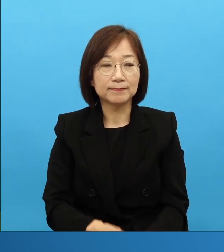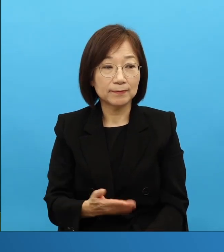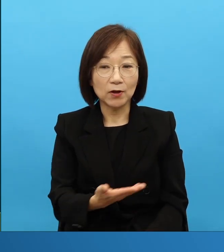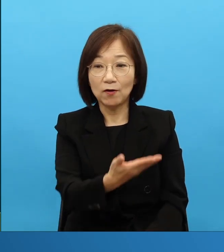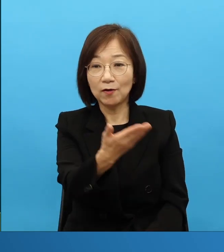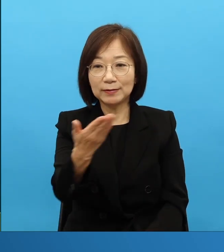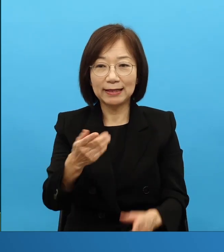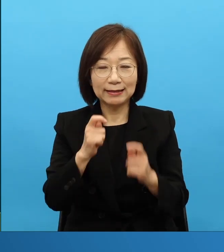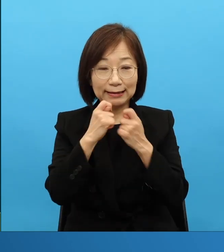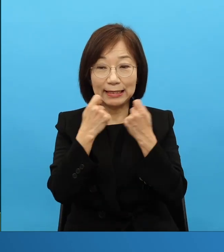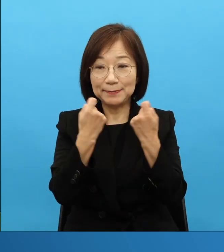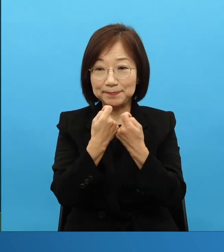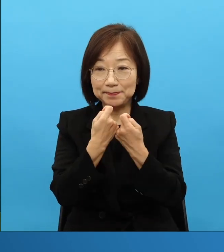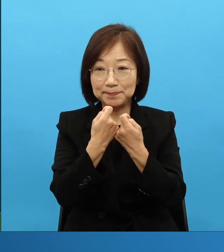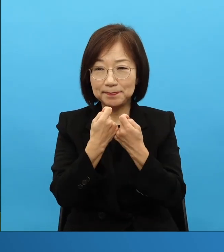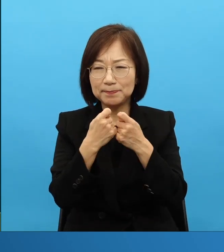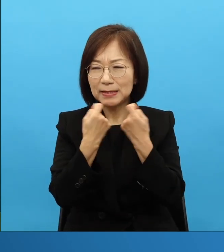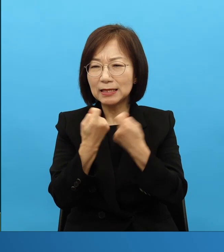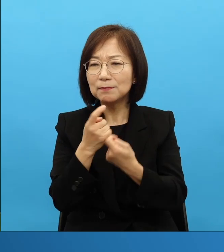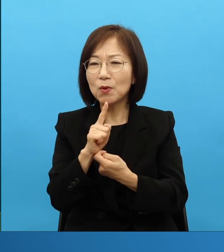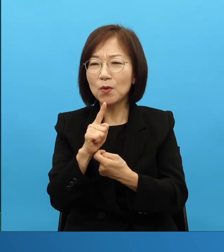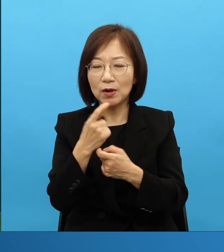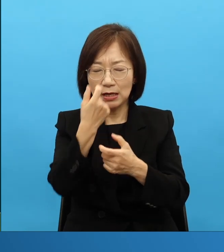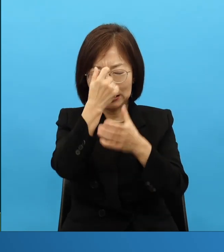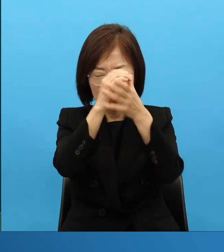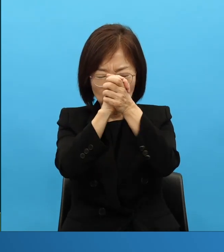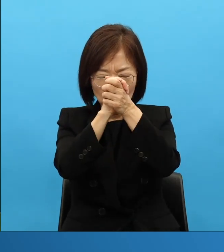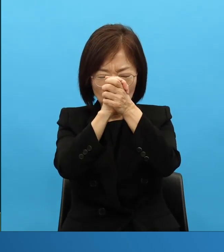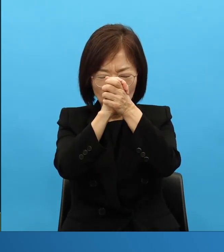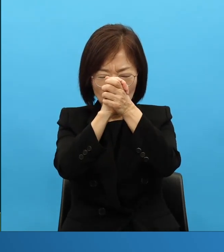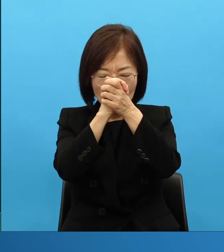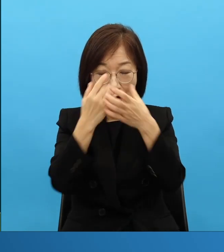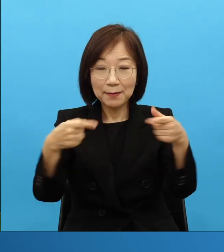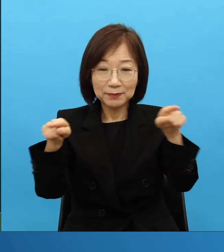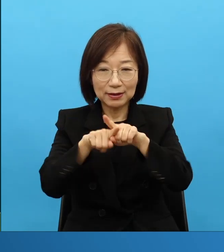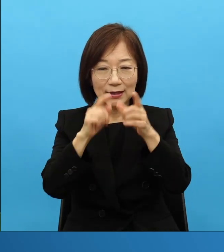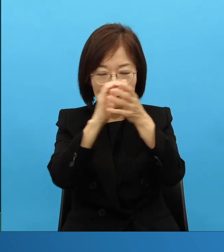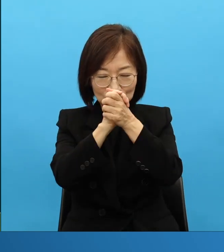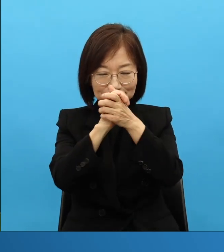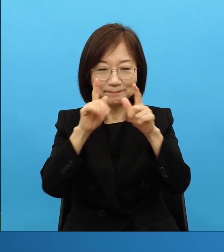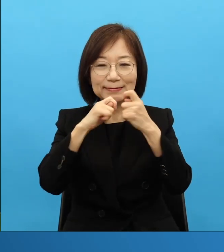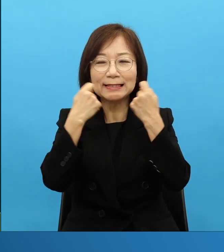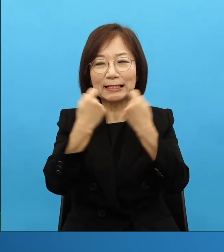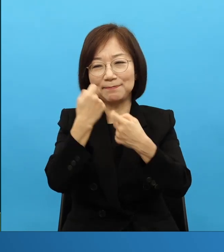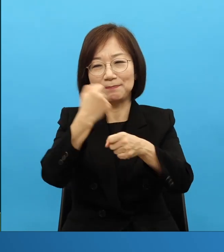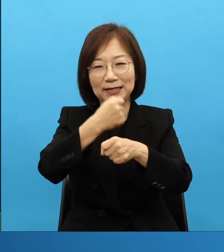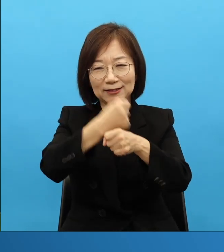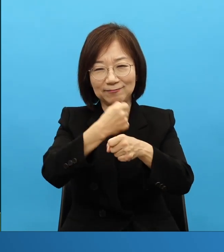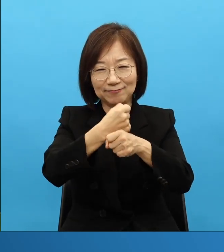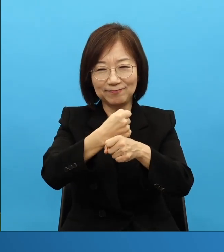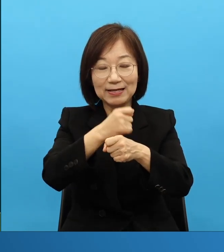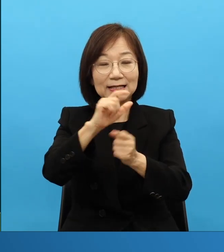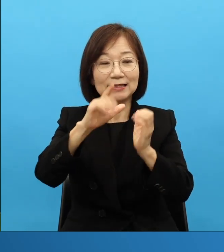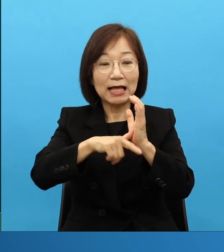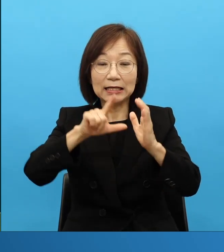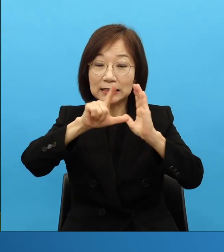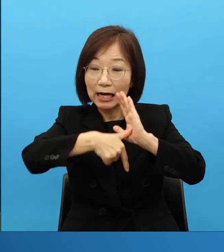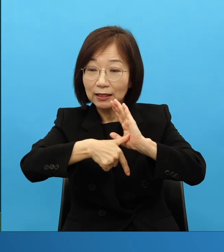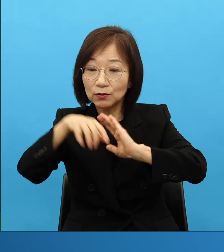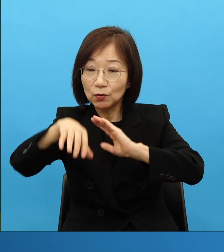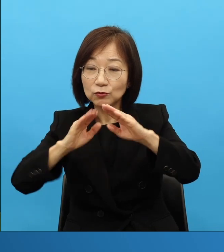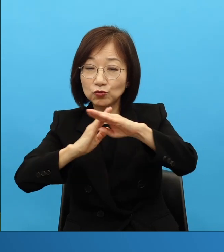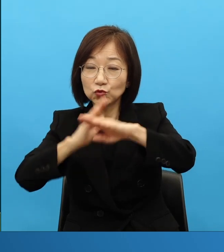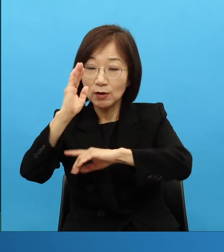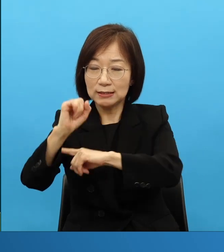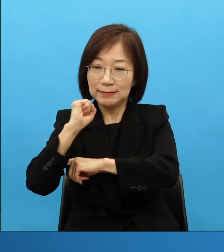구성하세요. 진짜 기도하는 팀들. You must hold to it. Truly make a team of prayer. 시공간 초월의 역사 분명히 일어납니다. Absolutely, the works